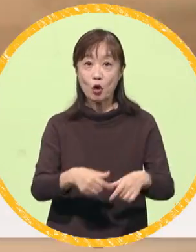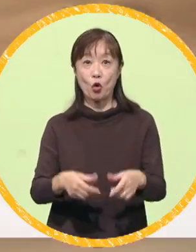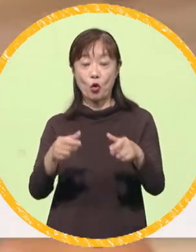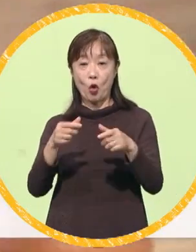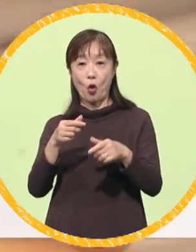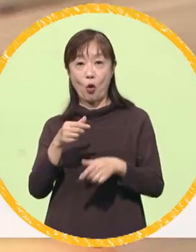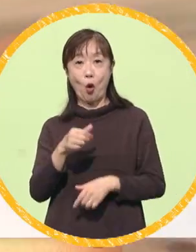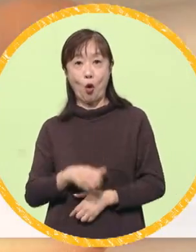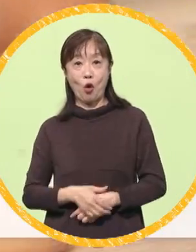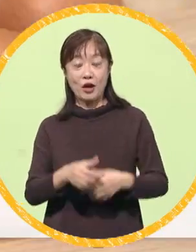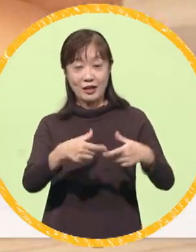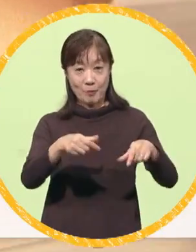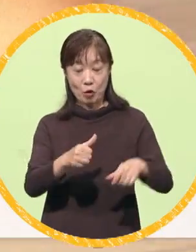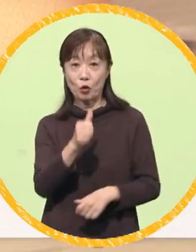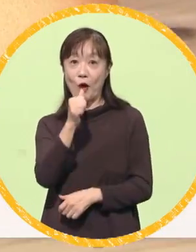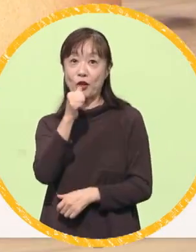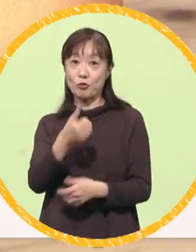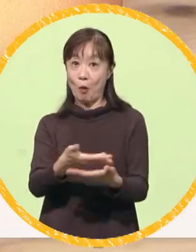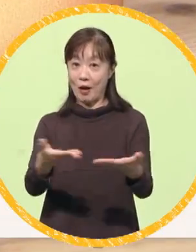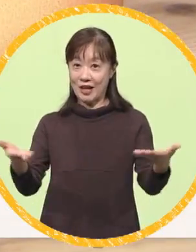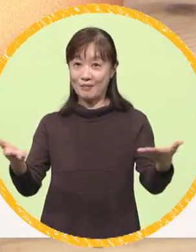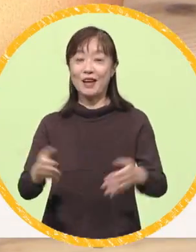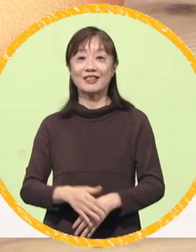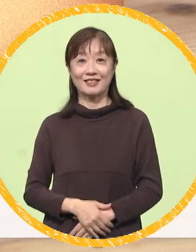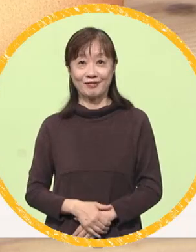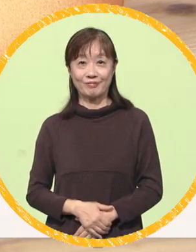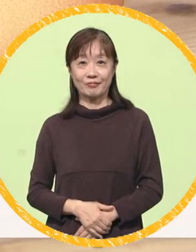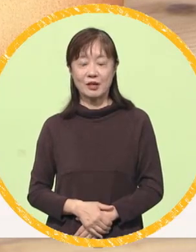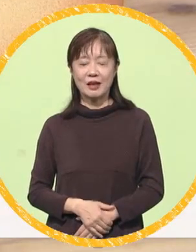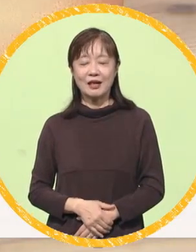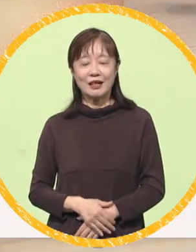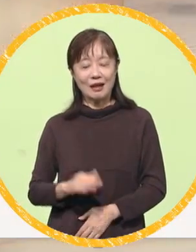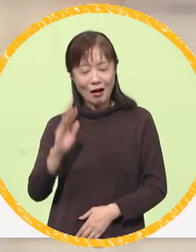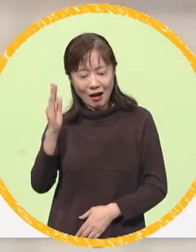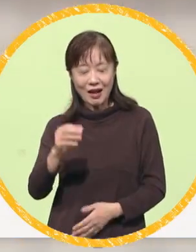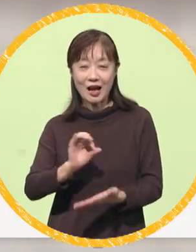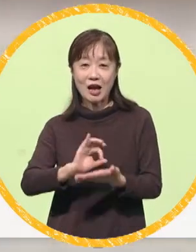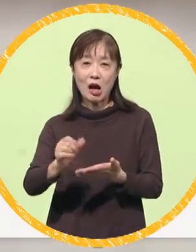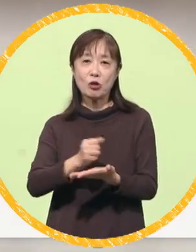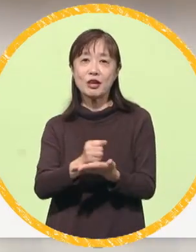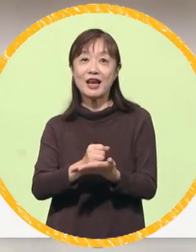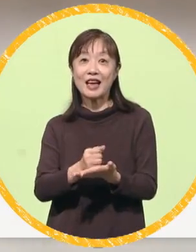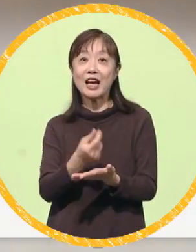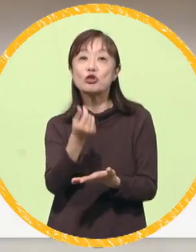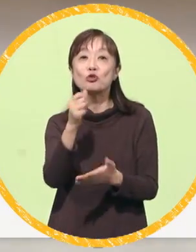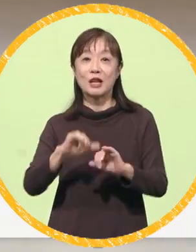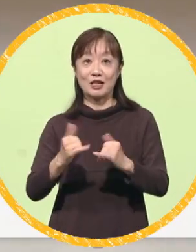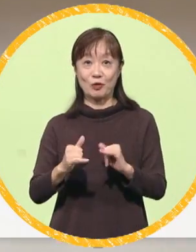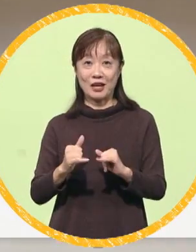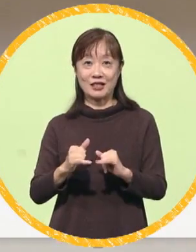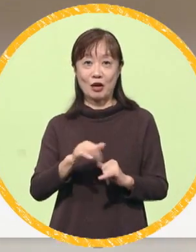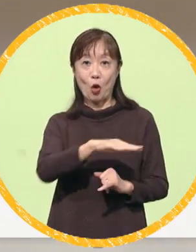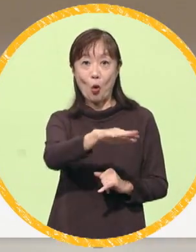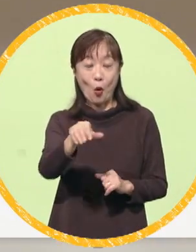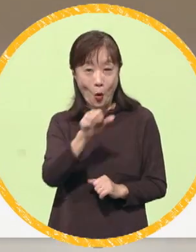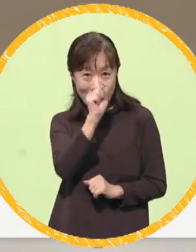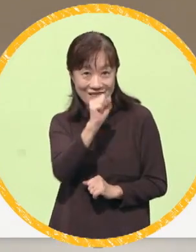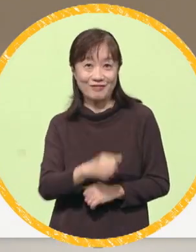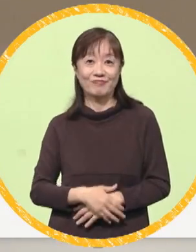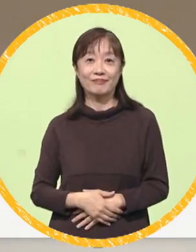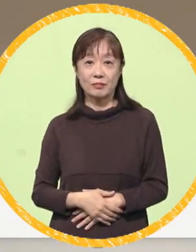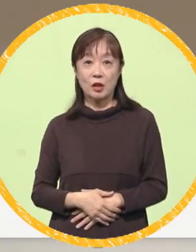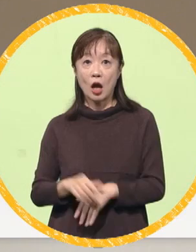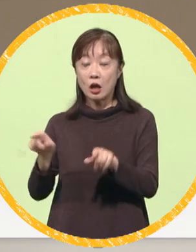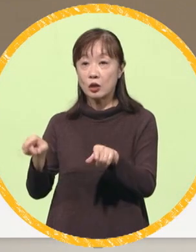出展しますので、直売所や即売会だけじゃなかなか購入する機会がないという方はこの日がチャンスです、 うん、 しかも同